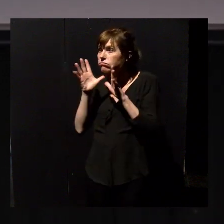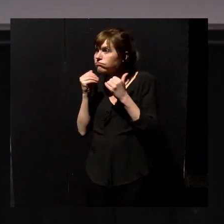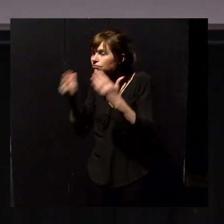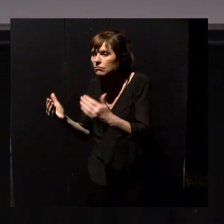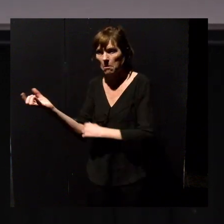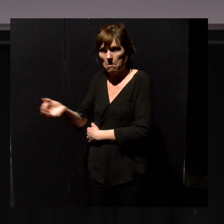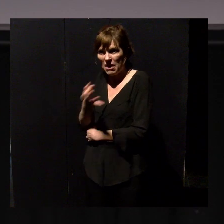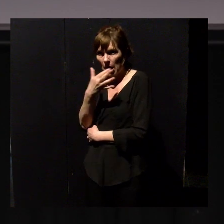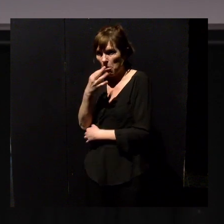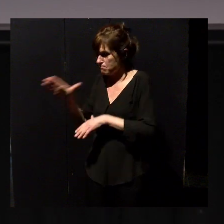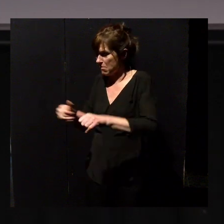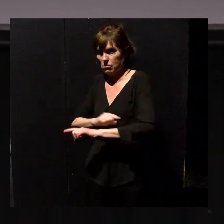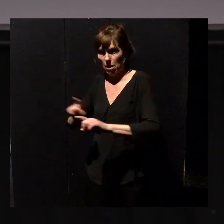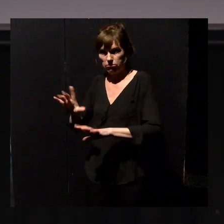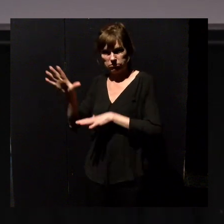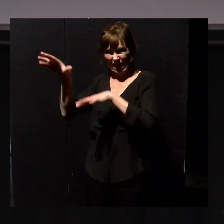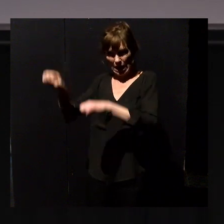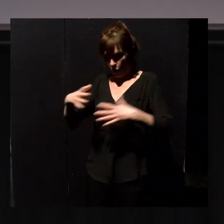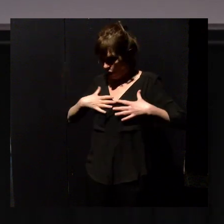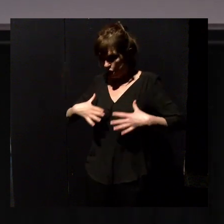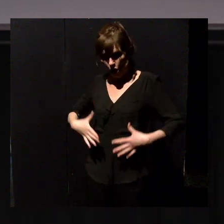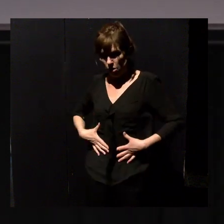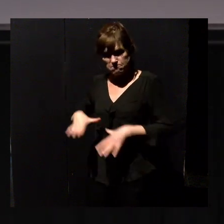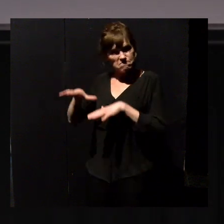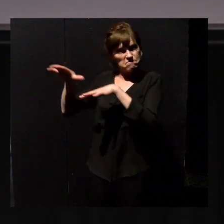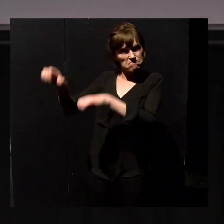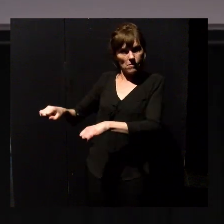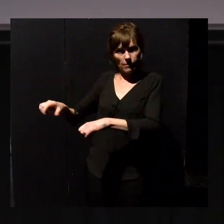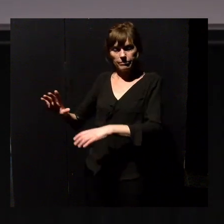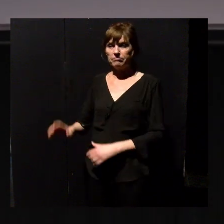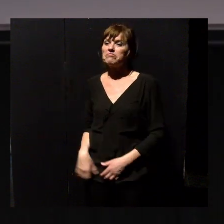résiste aux médicaments. Et là, que faire ? Depuis les années